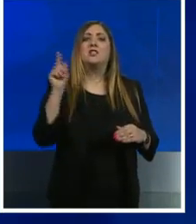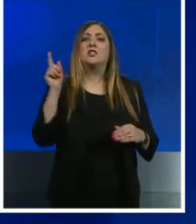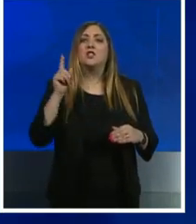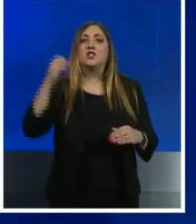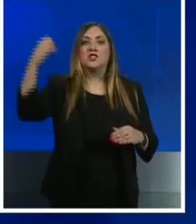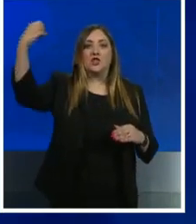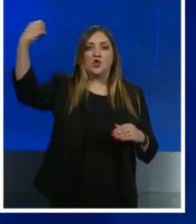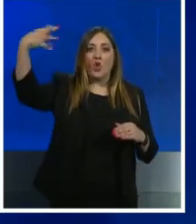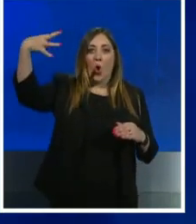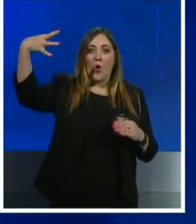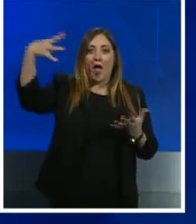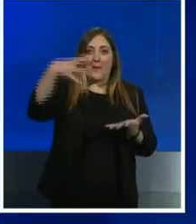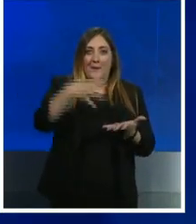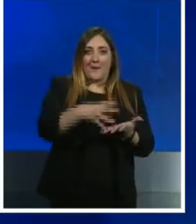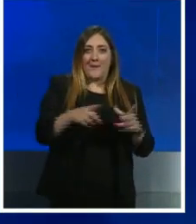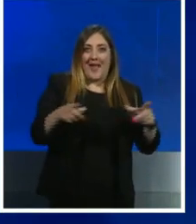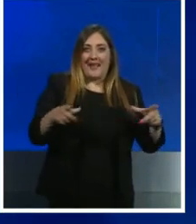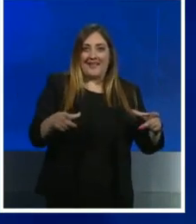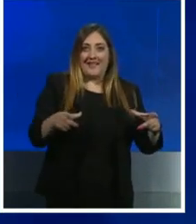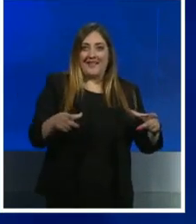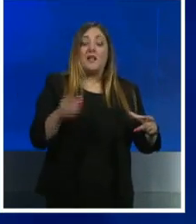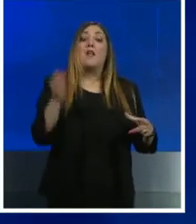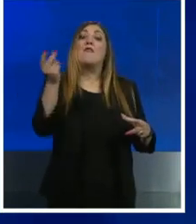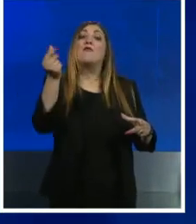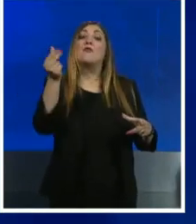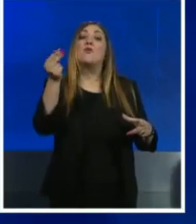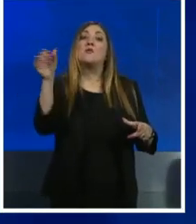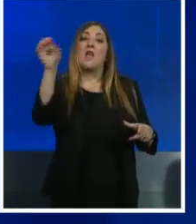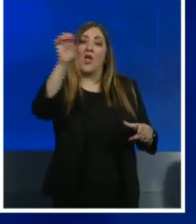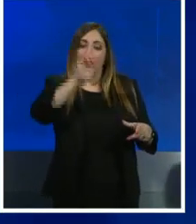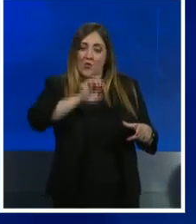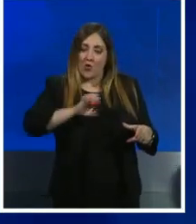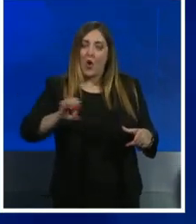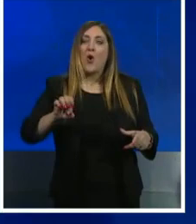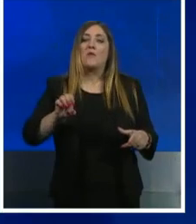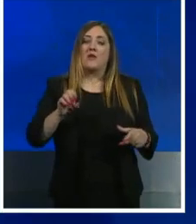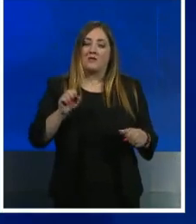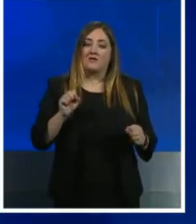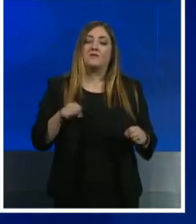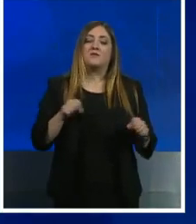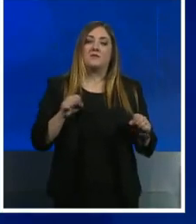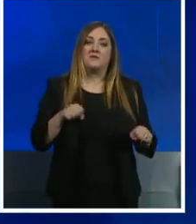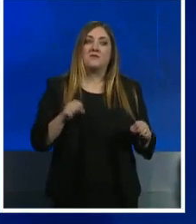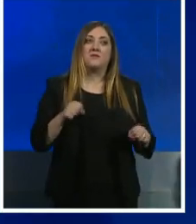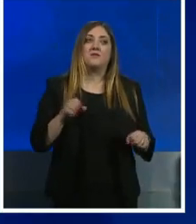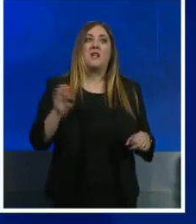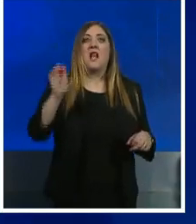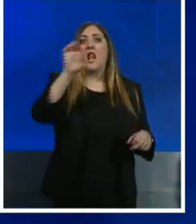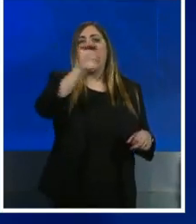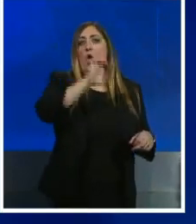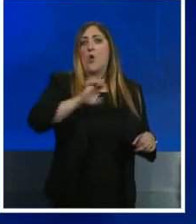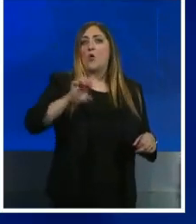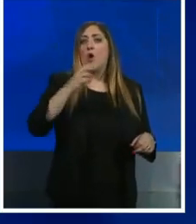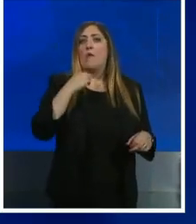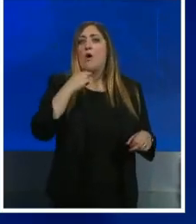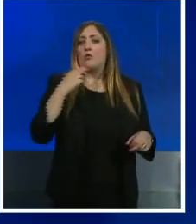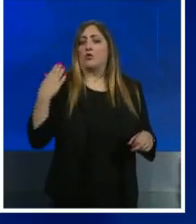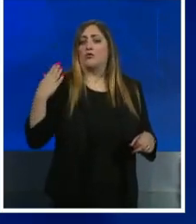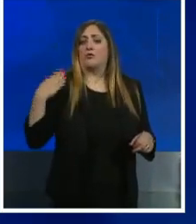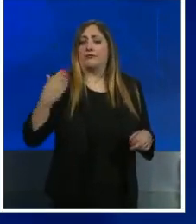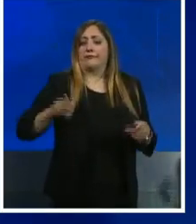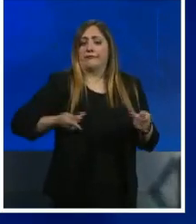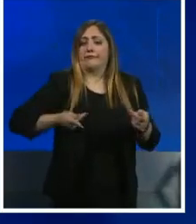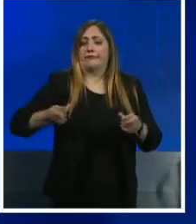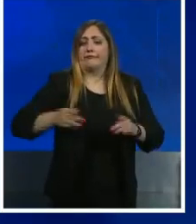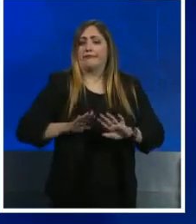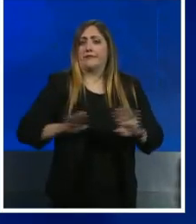mix-xemx. Blajnuna ta' fondi mill-Unjoni Ewropea. Għax l-Unjoni Ewropea mhux veru li timponi biss. L-Unjoni